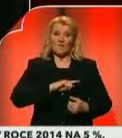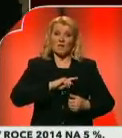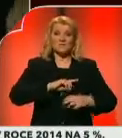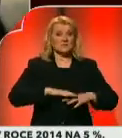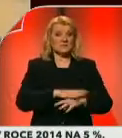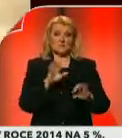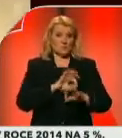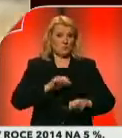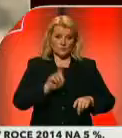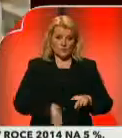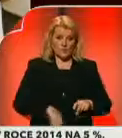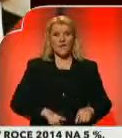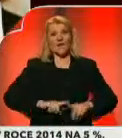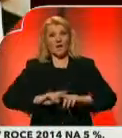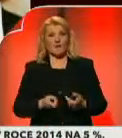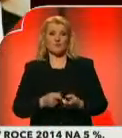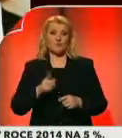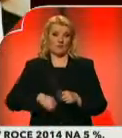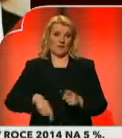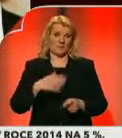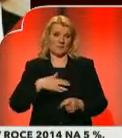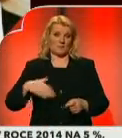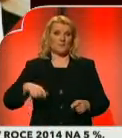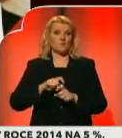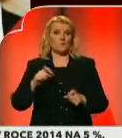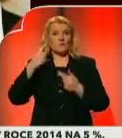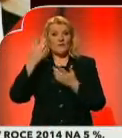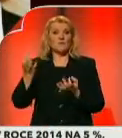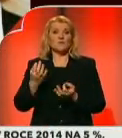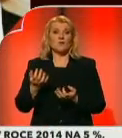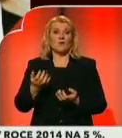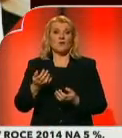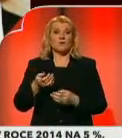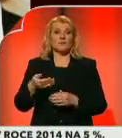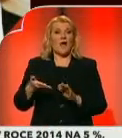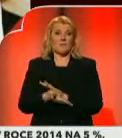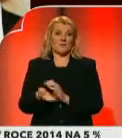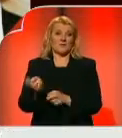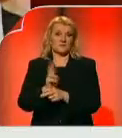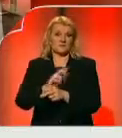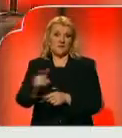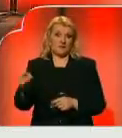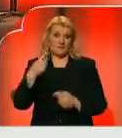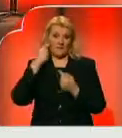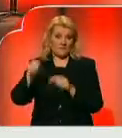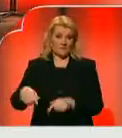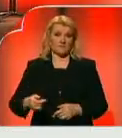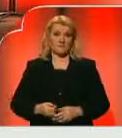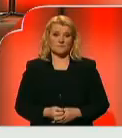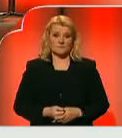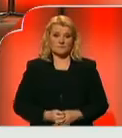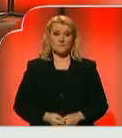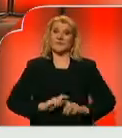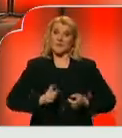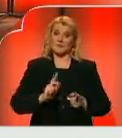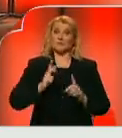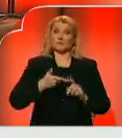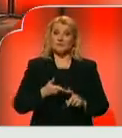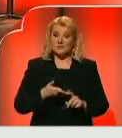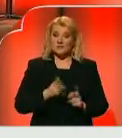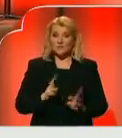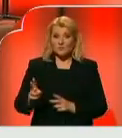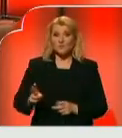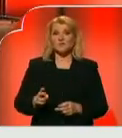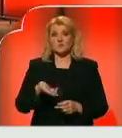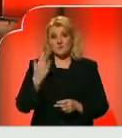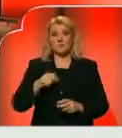nebylo nic špatně, anebo jste byl špatný ministr, protože jste nevěděl, co vám náměstci dělají za zády. Nevím, co je lepší. No nebo je také třetí možnost, že se ukáže, že ten